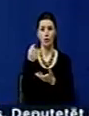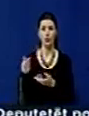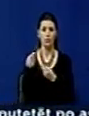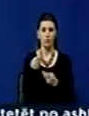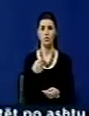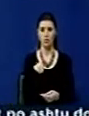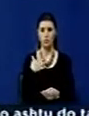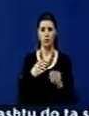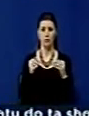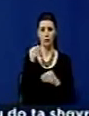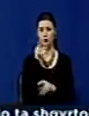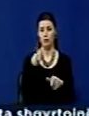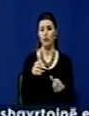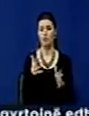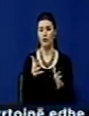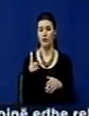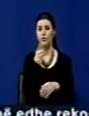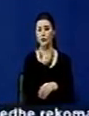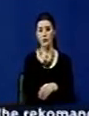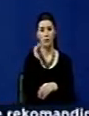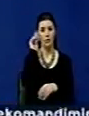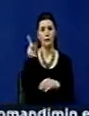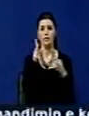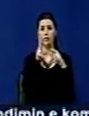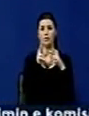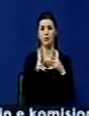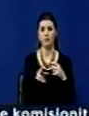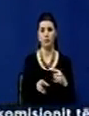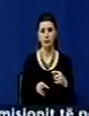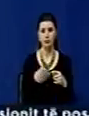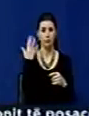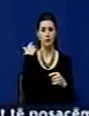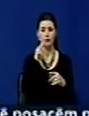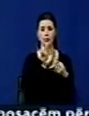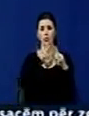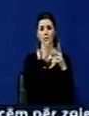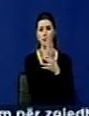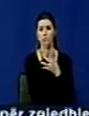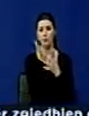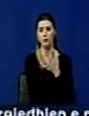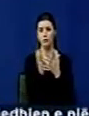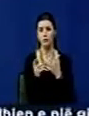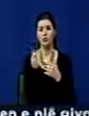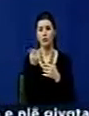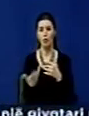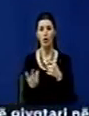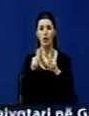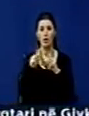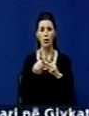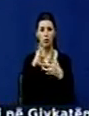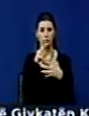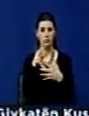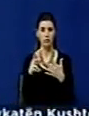arrit më shumë. Ministria e Financave ka filluar shkurtimet buxhetore në shumë kategori, në luks, në paga, është duke punu këtë